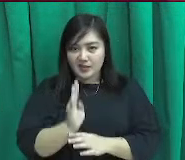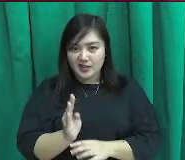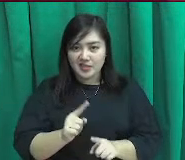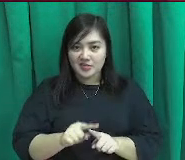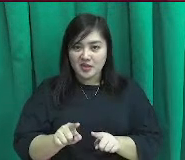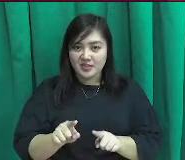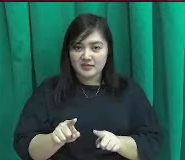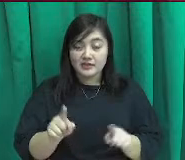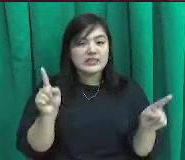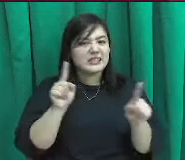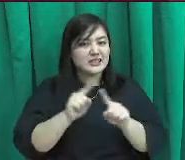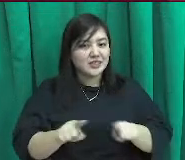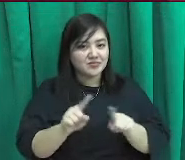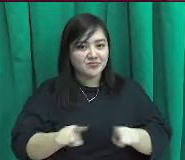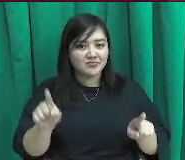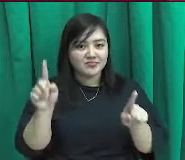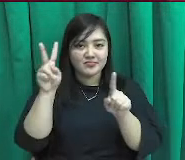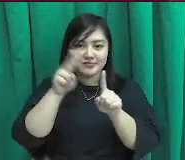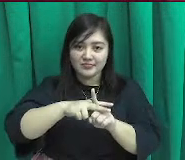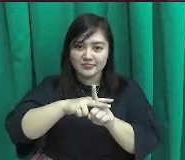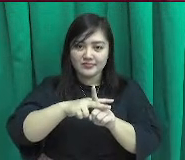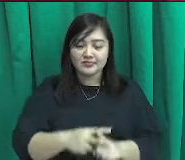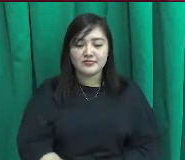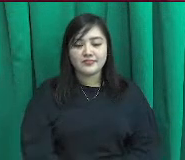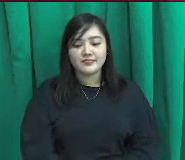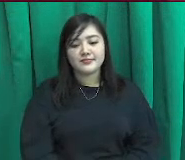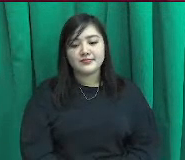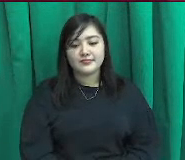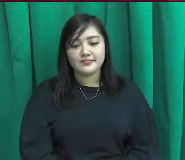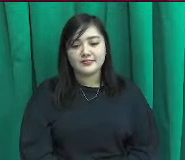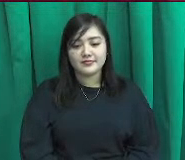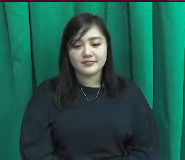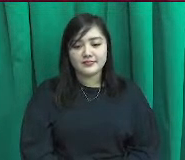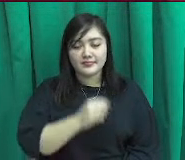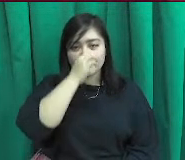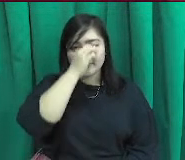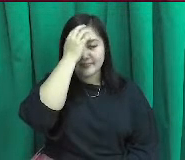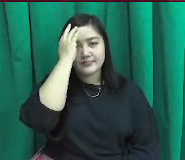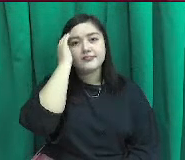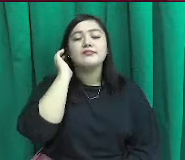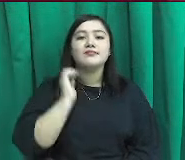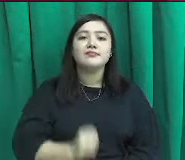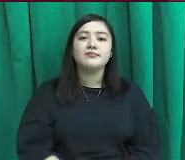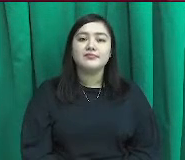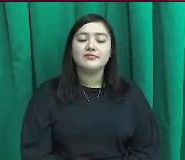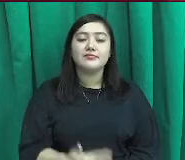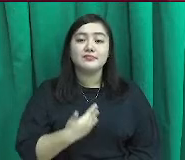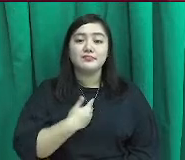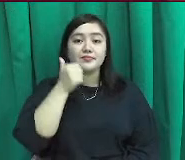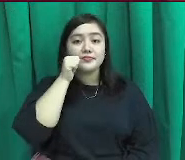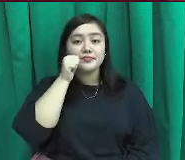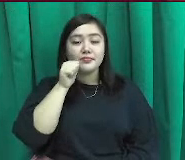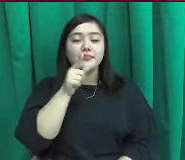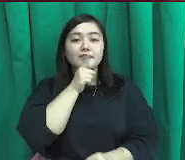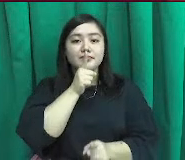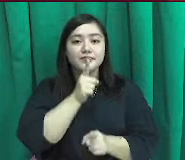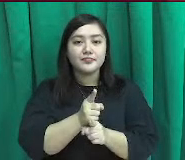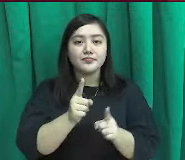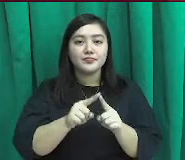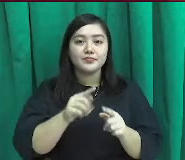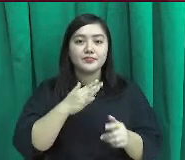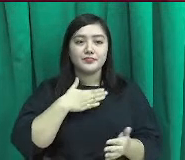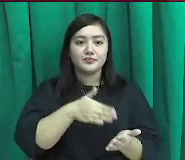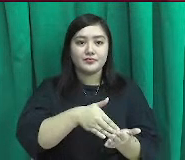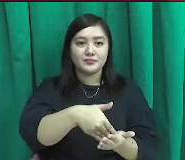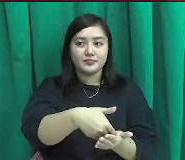At ako naman po, personally, lagi kong inaamin yung aking kahinaan. Ang advantage ko lang,